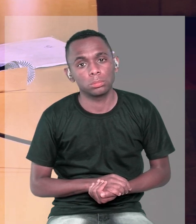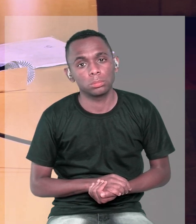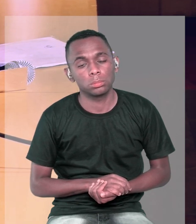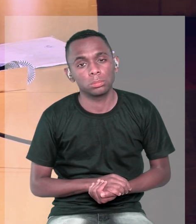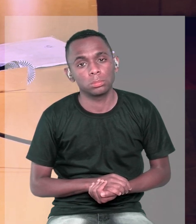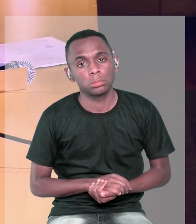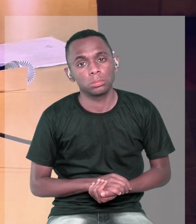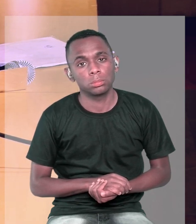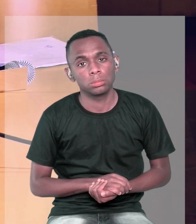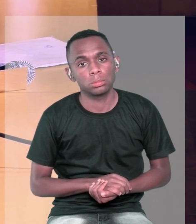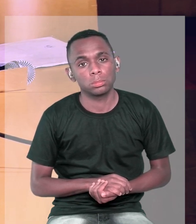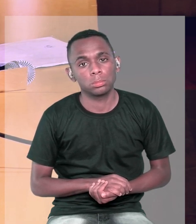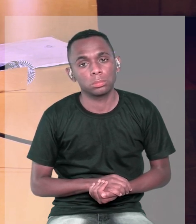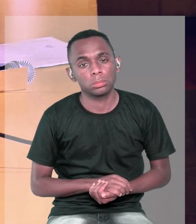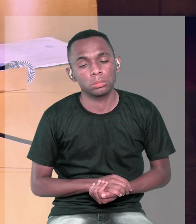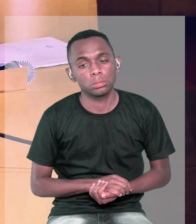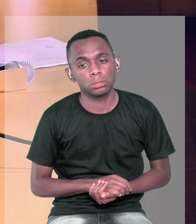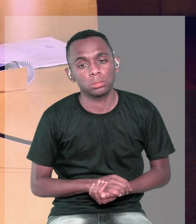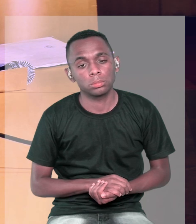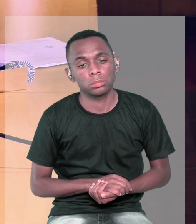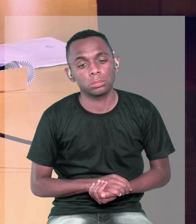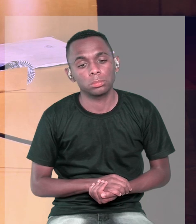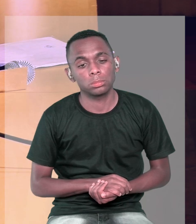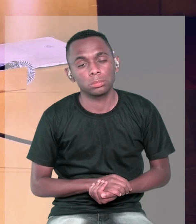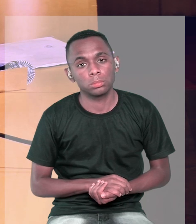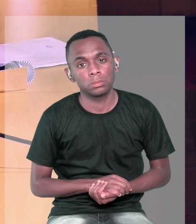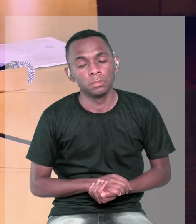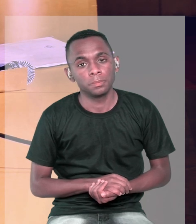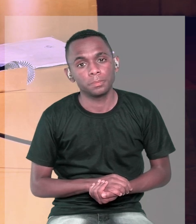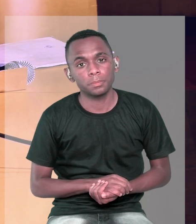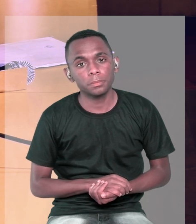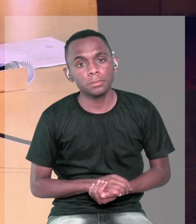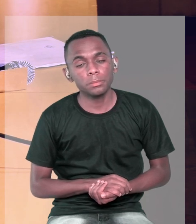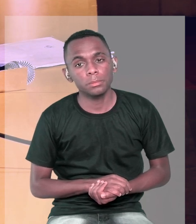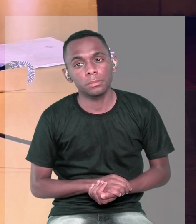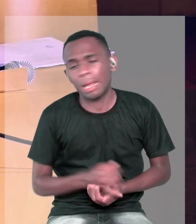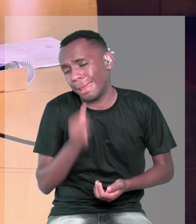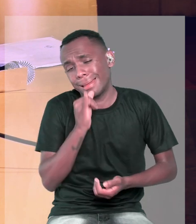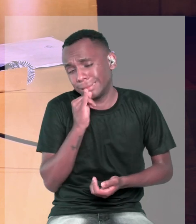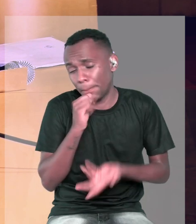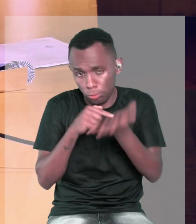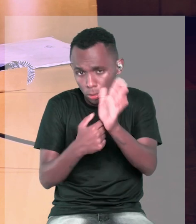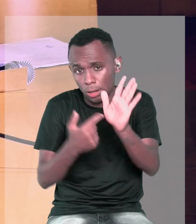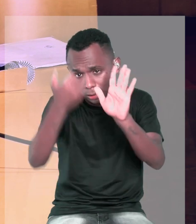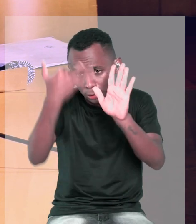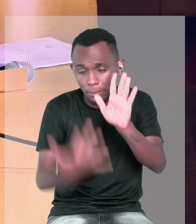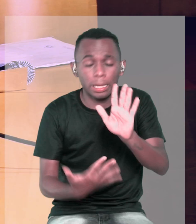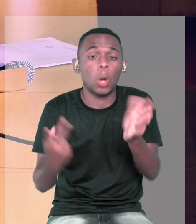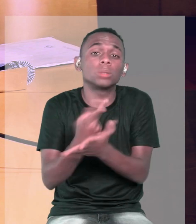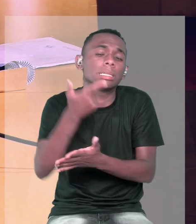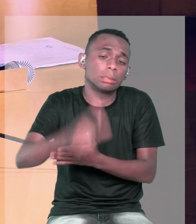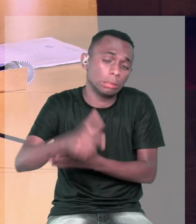ces textes, où la question c'était comment ne pas se mettre en colère. Tomar exemplo aqui que vem mais